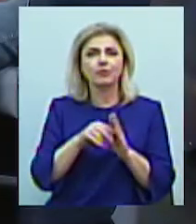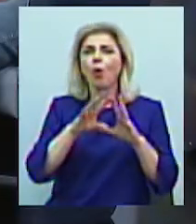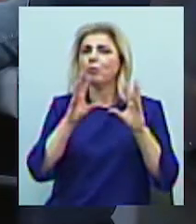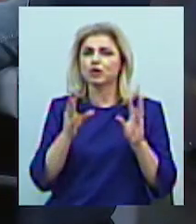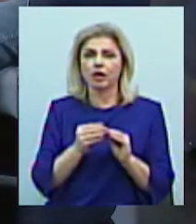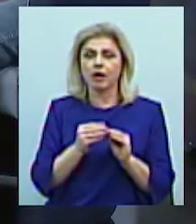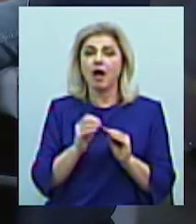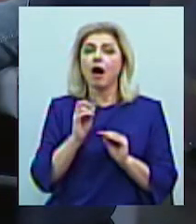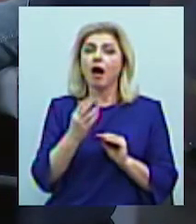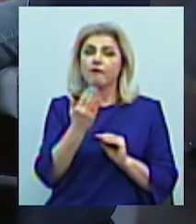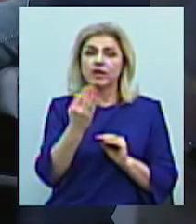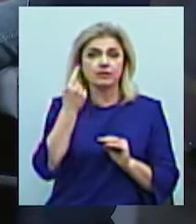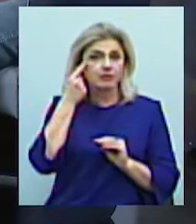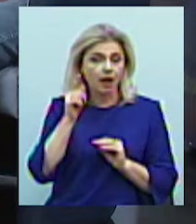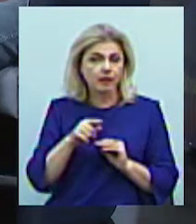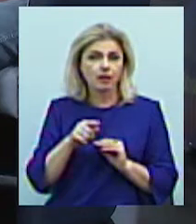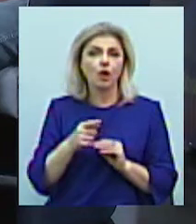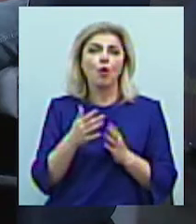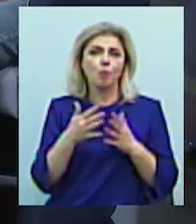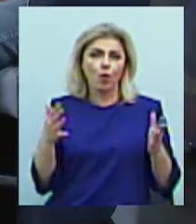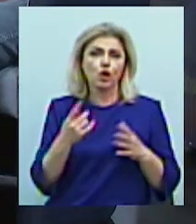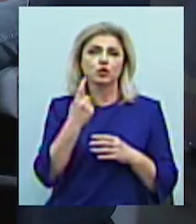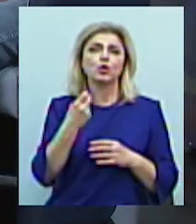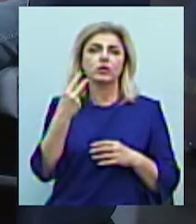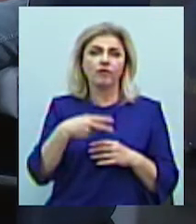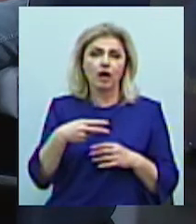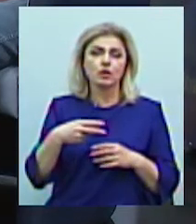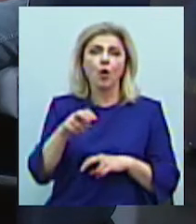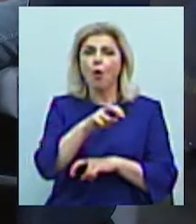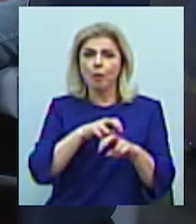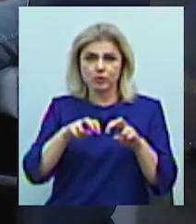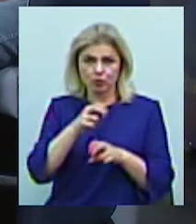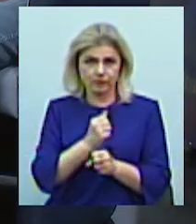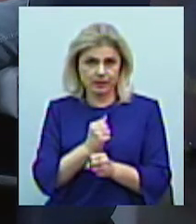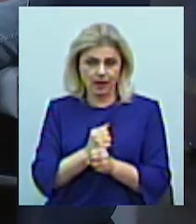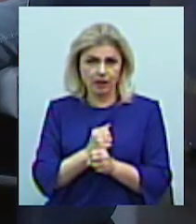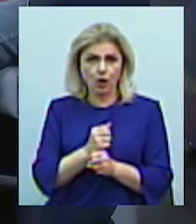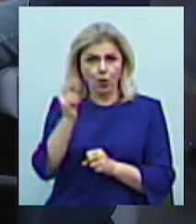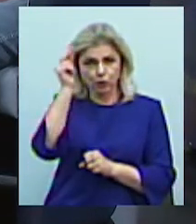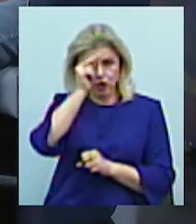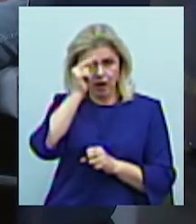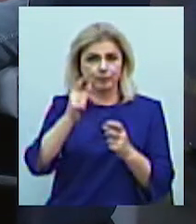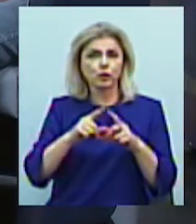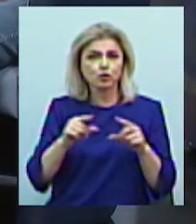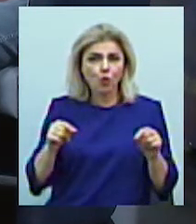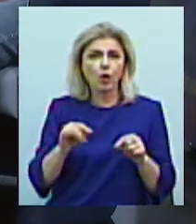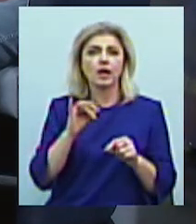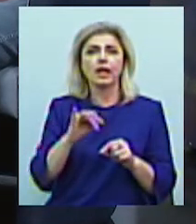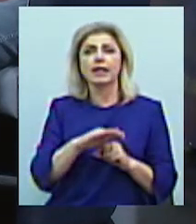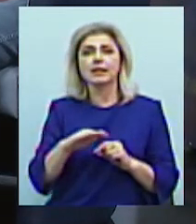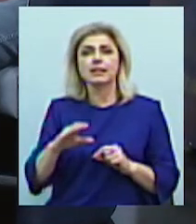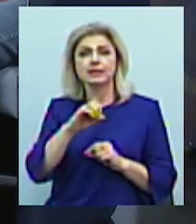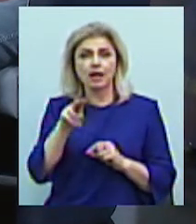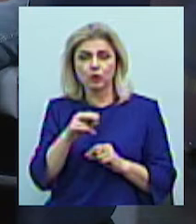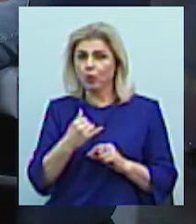как вы слышали и знаете, более 120 обысков провели. Учебных учреждений школьных и дошкольных у нас